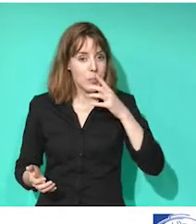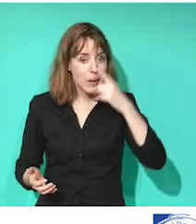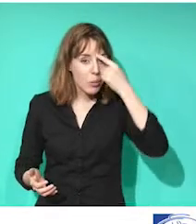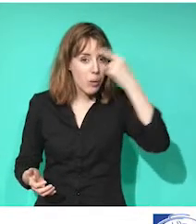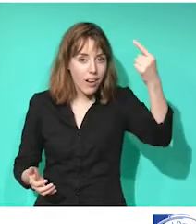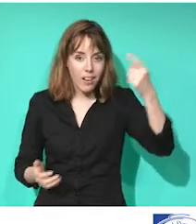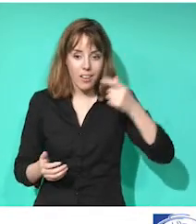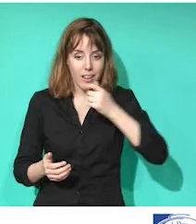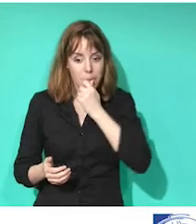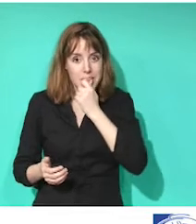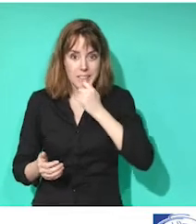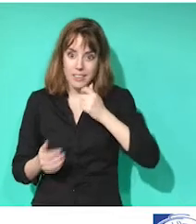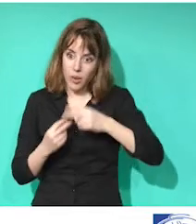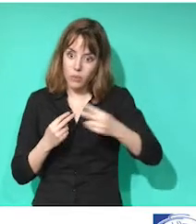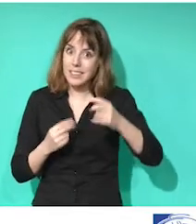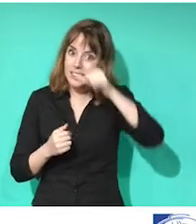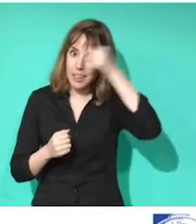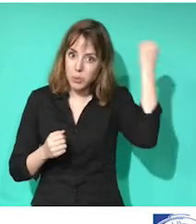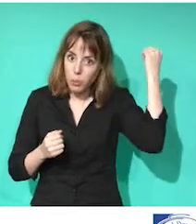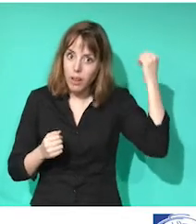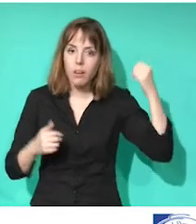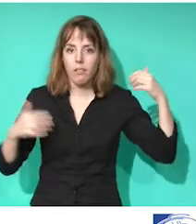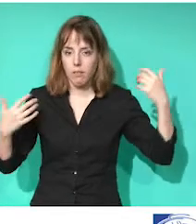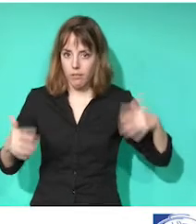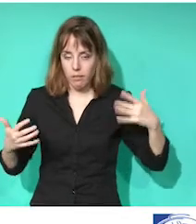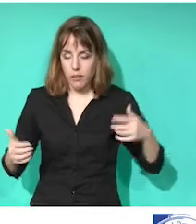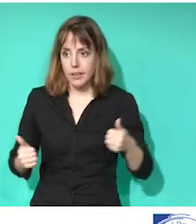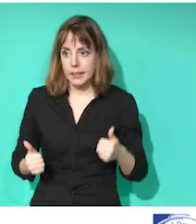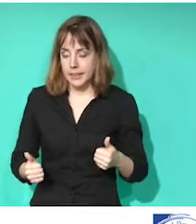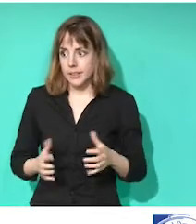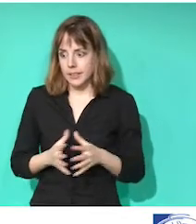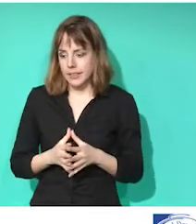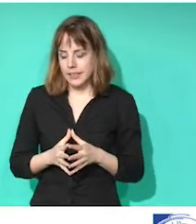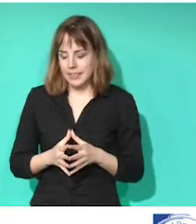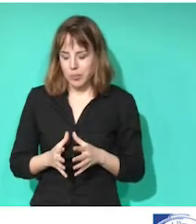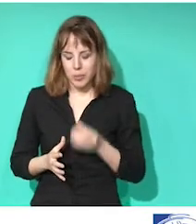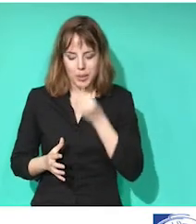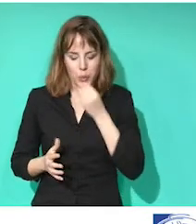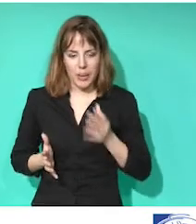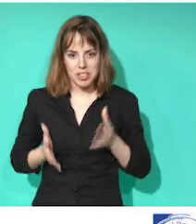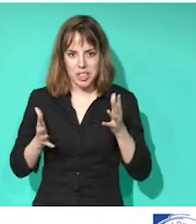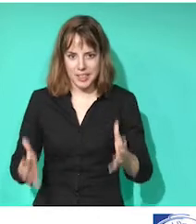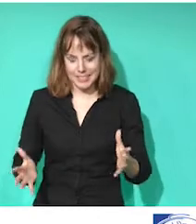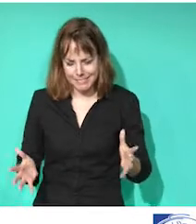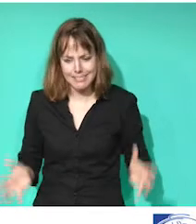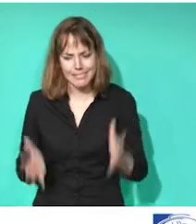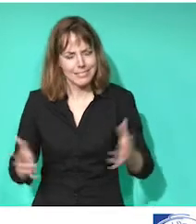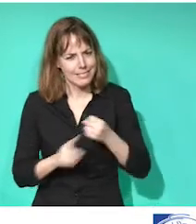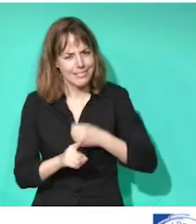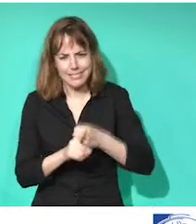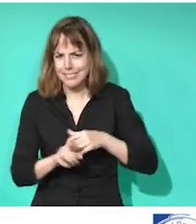compétitions avec des garçons. Exactement. Voilà, c'est formidable. Bon, bah écoutez, bon courage, continuez. On vous soutient, allez-y, ne lâchez